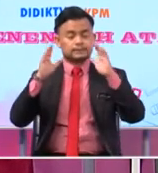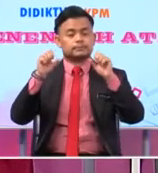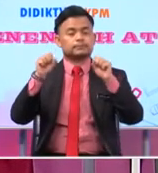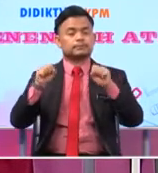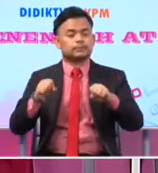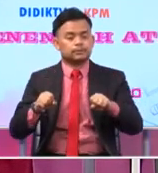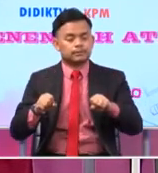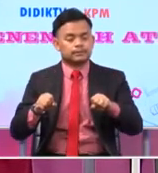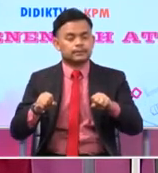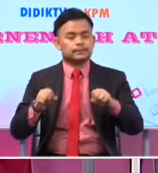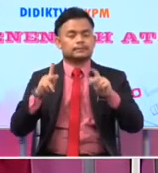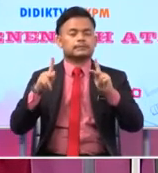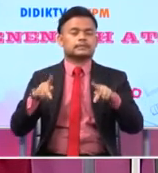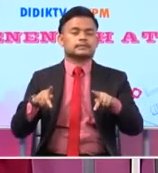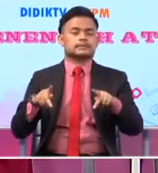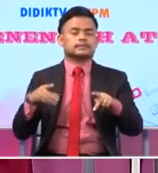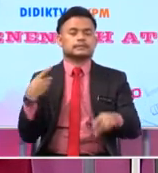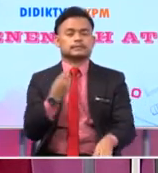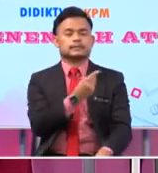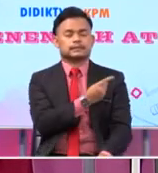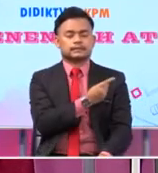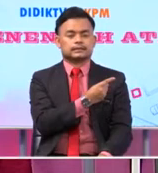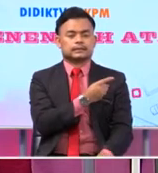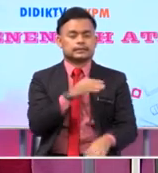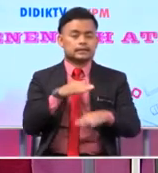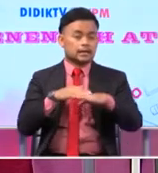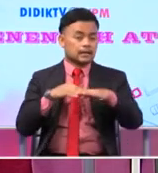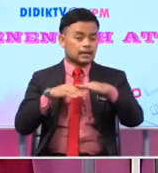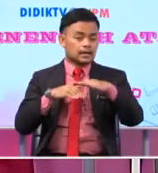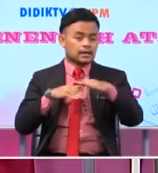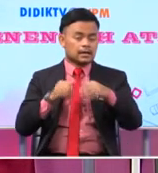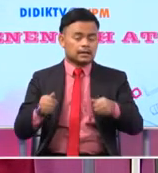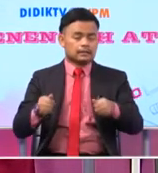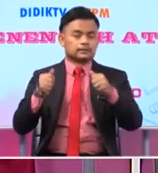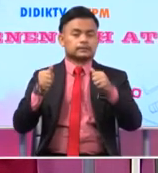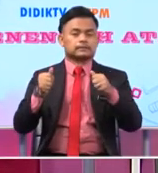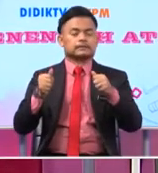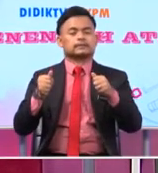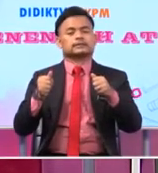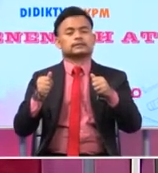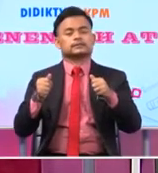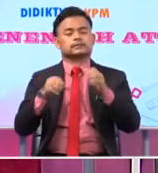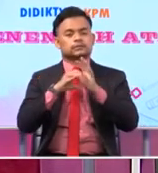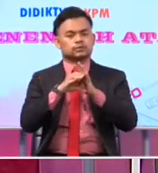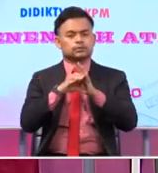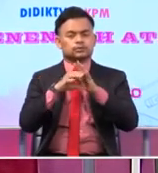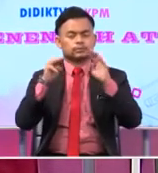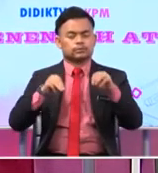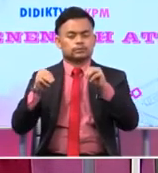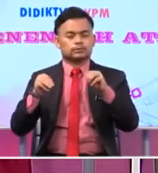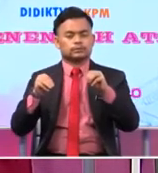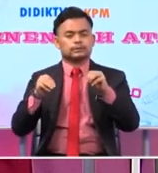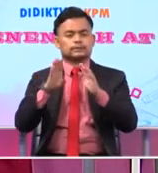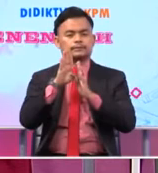amacam murid-murid terutamanya bidang sukanya yang sangat populer ya senyummu dimuliakan cemburi jadi murid-murid meski